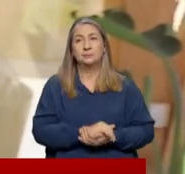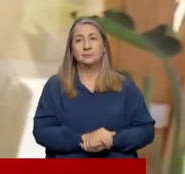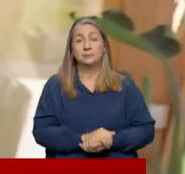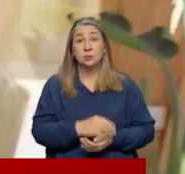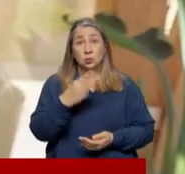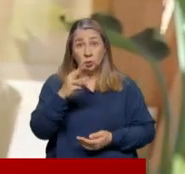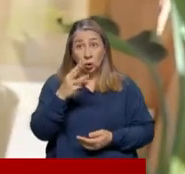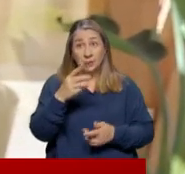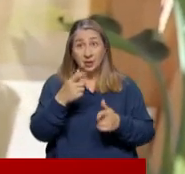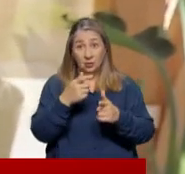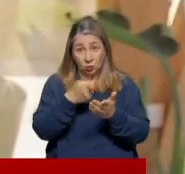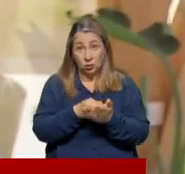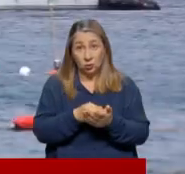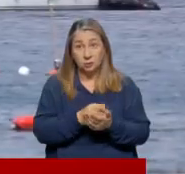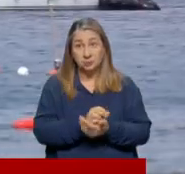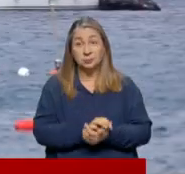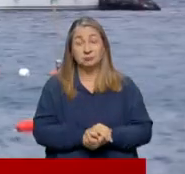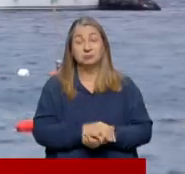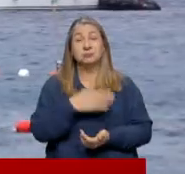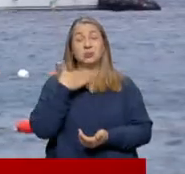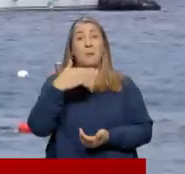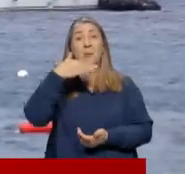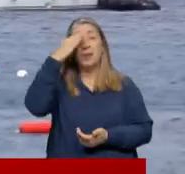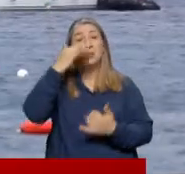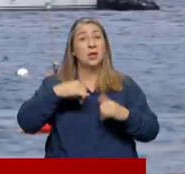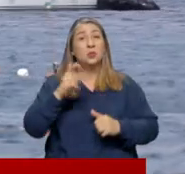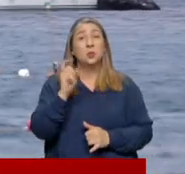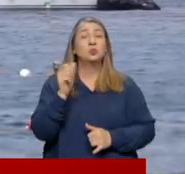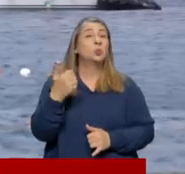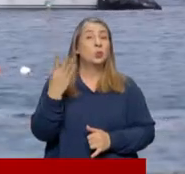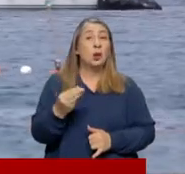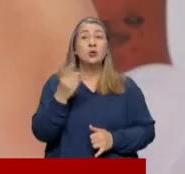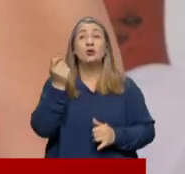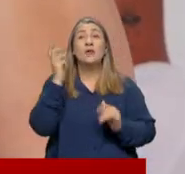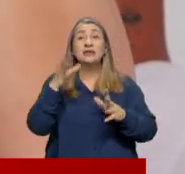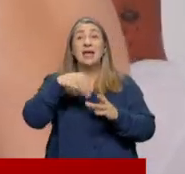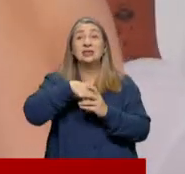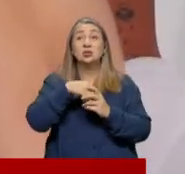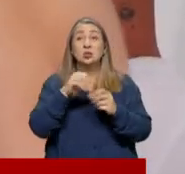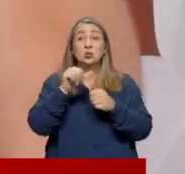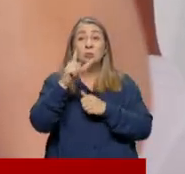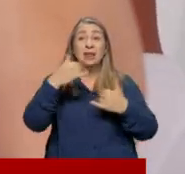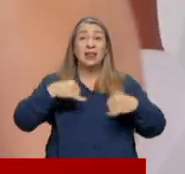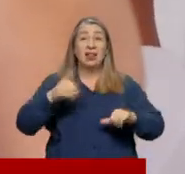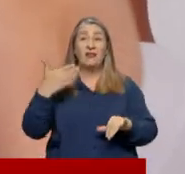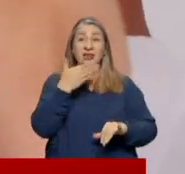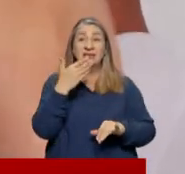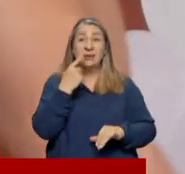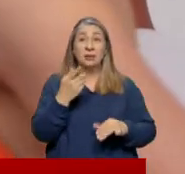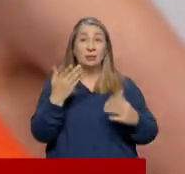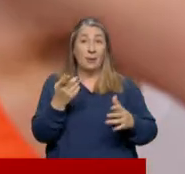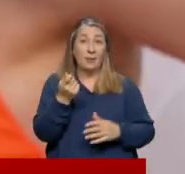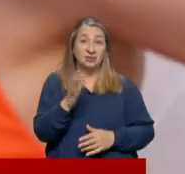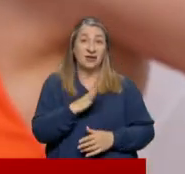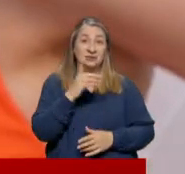geliyor yani ama evet Oy kurban bayramı tatili 9 güne çıkarıldı birçokları için bu uzun bir tatil fırsatı demek